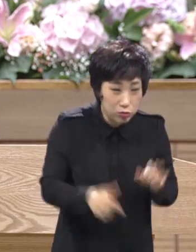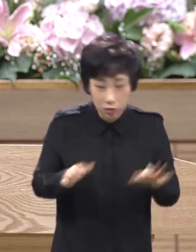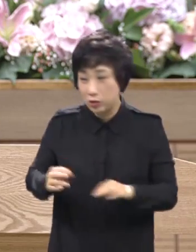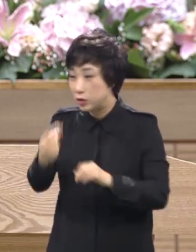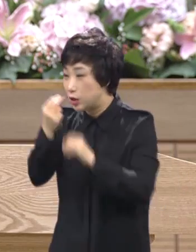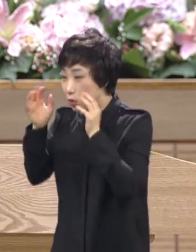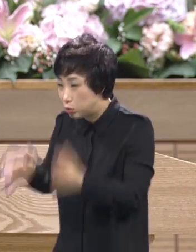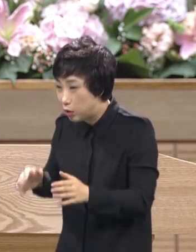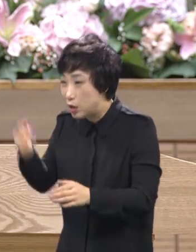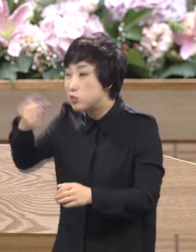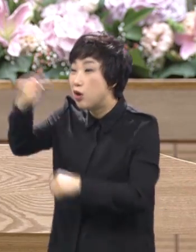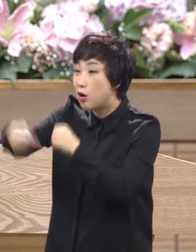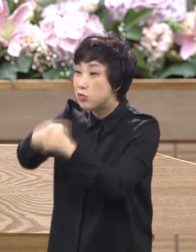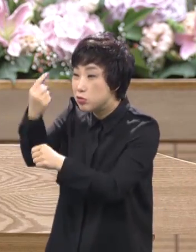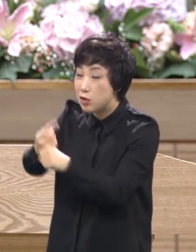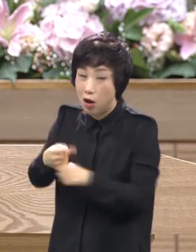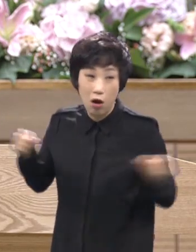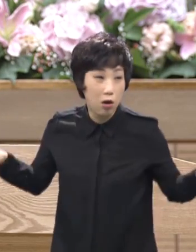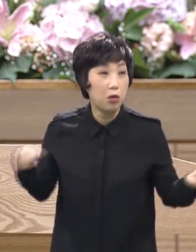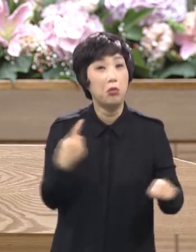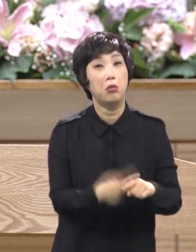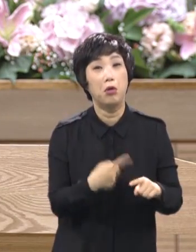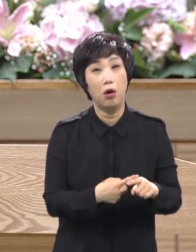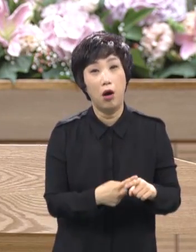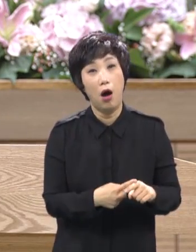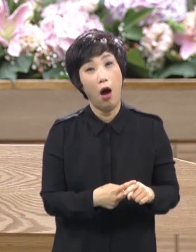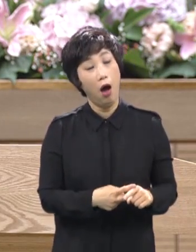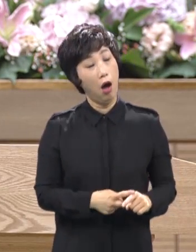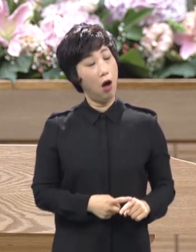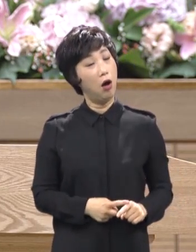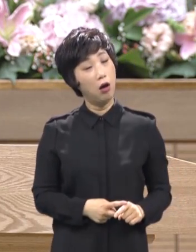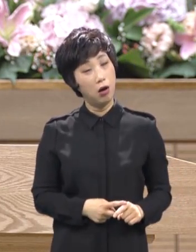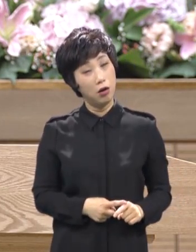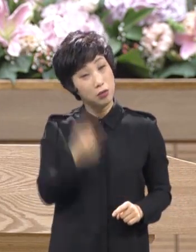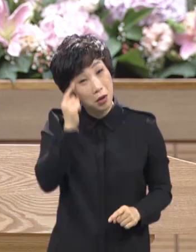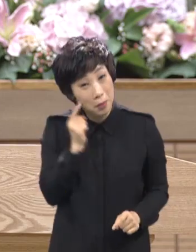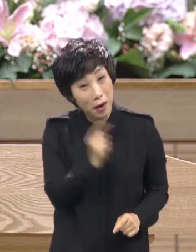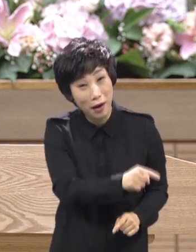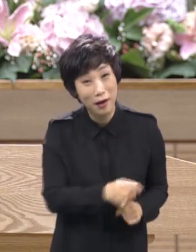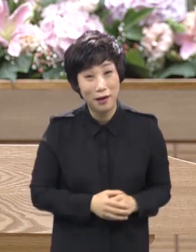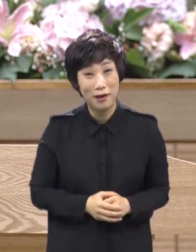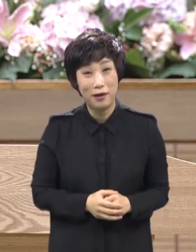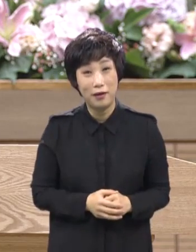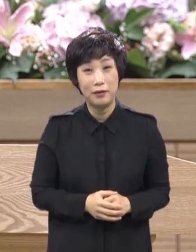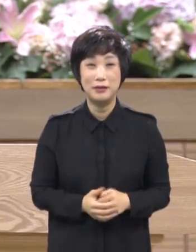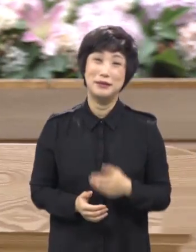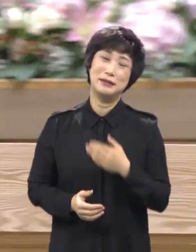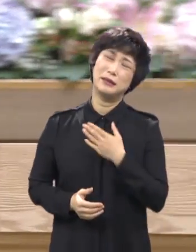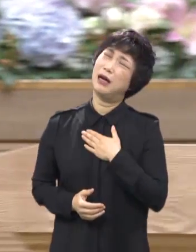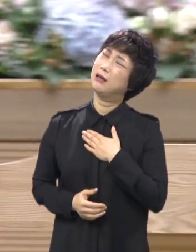세상에서 천날만큼 힘들다 기다리기가 힘들다고 생각 한번 해봐. 저도